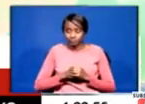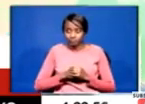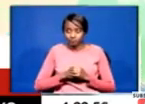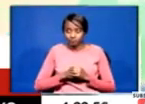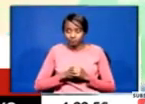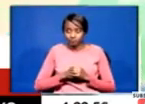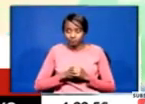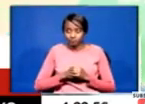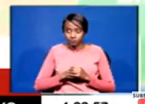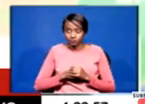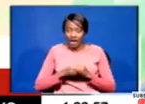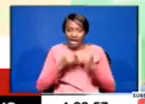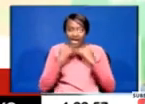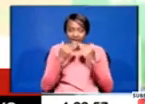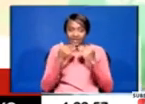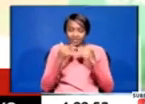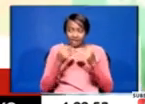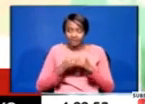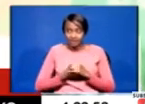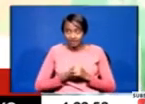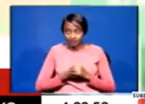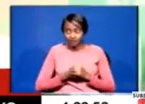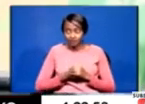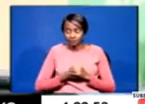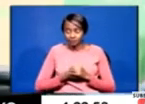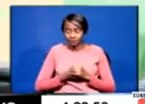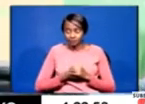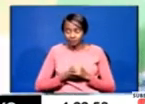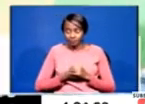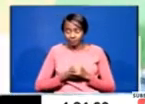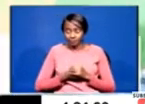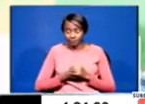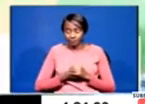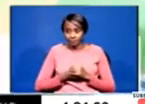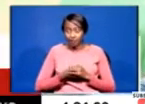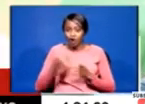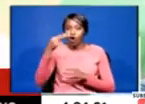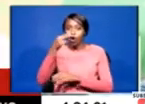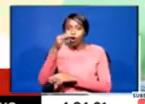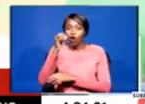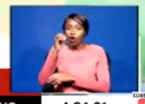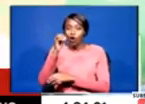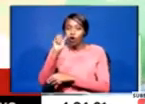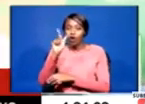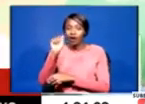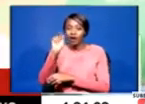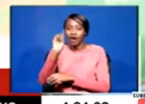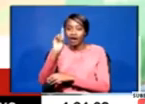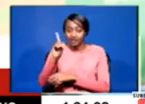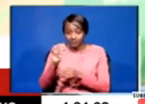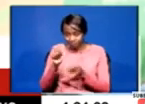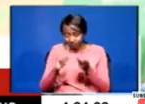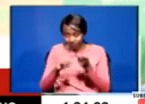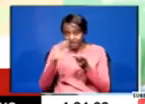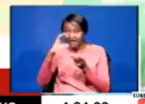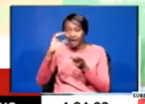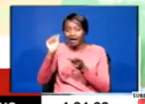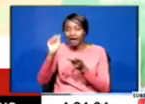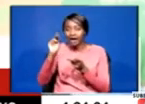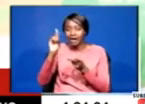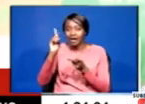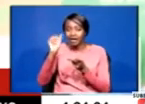Asante, asante, asante. Alafu Holland wamelegalize. Kweli rongo. Canada wamelegalize. Canada last